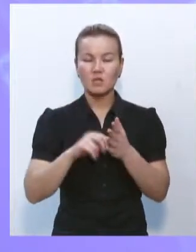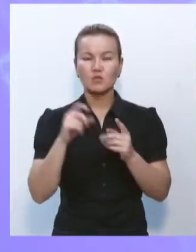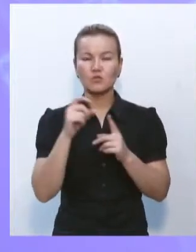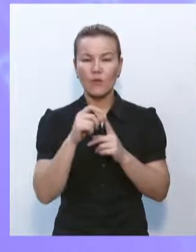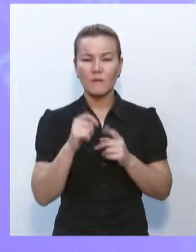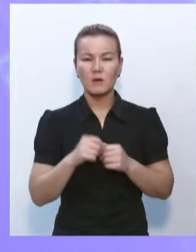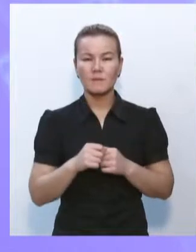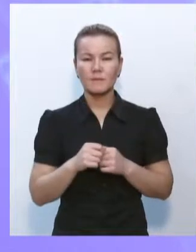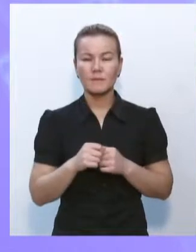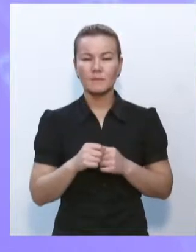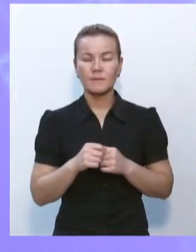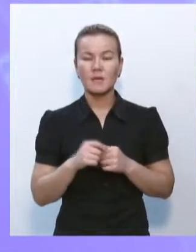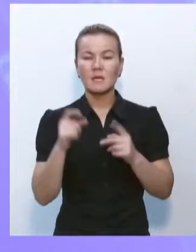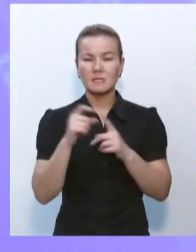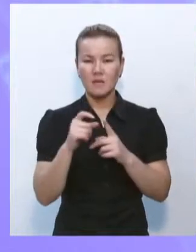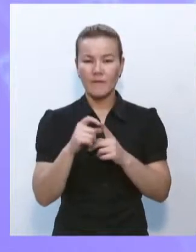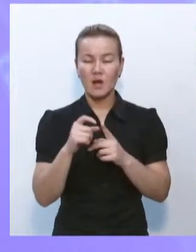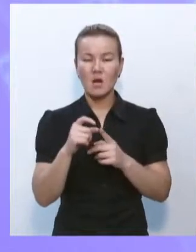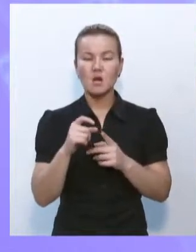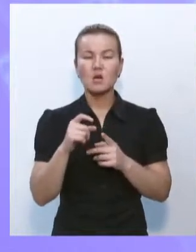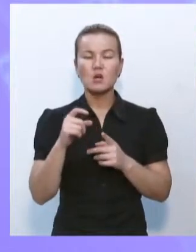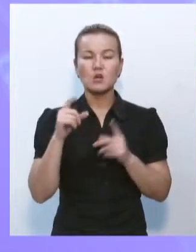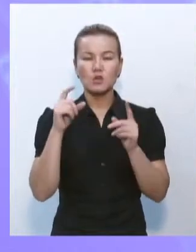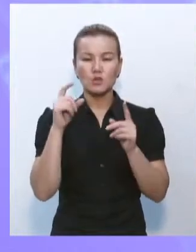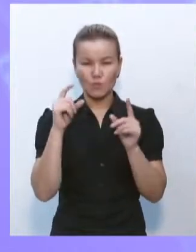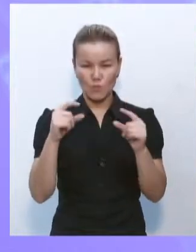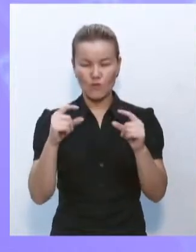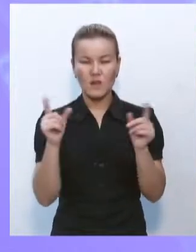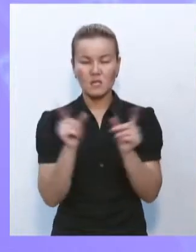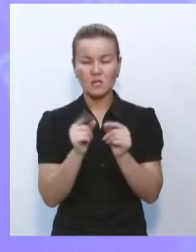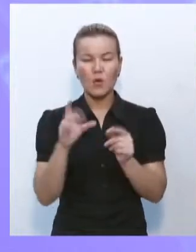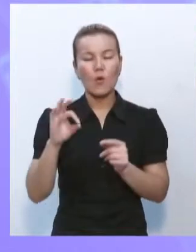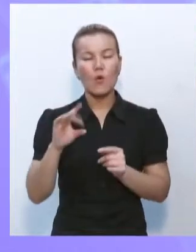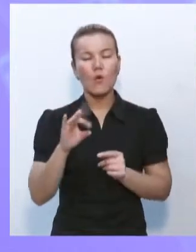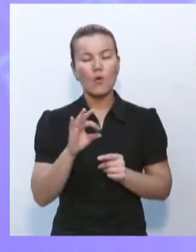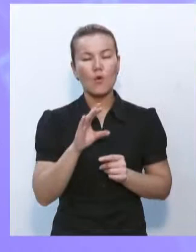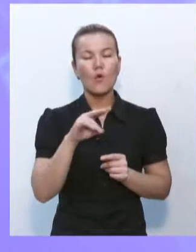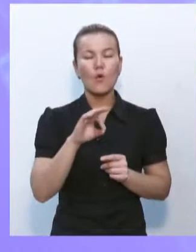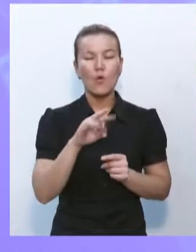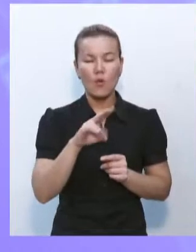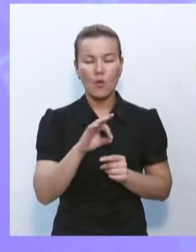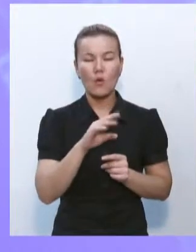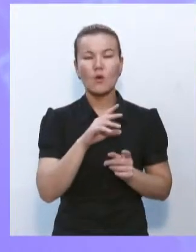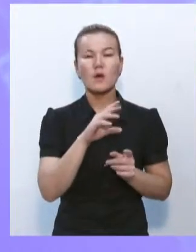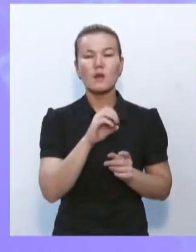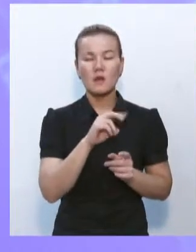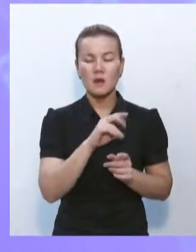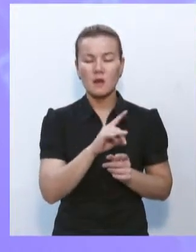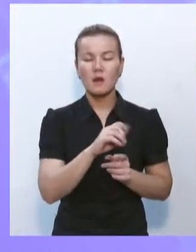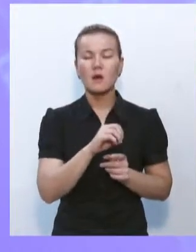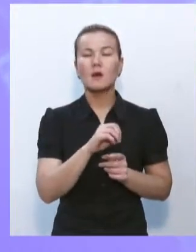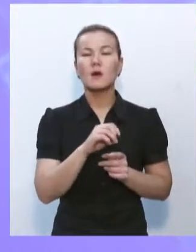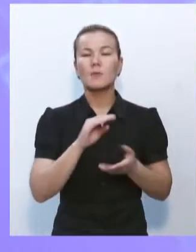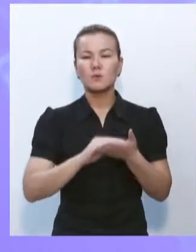проверочных слова. Слова с буквосочетаниями «оло», «оро», «ери»